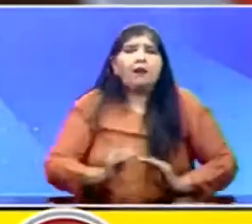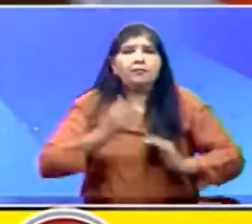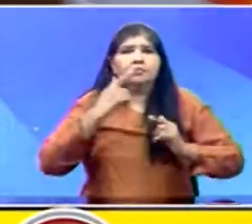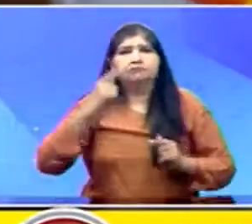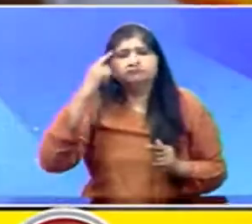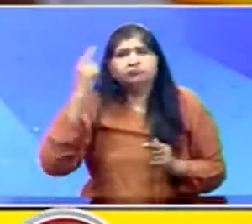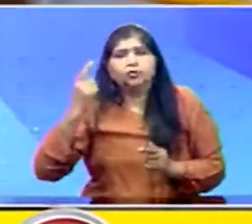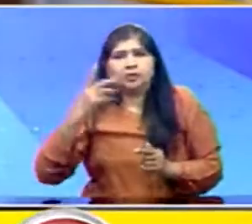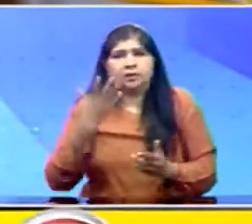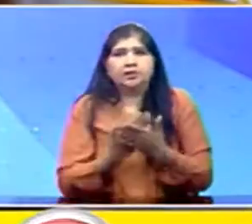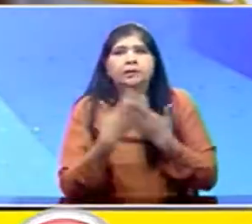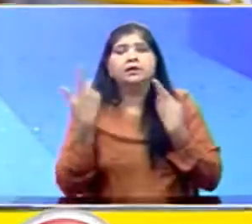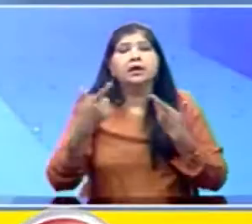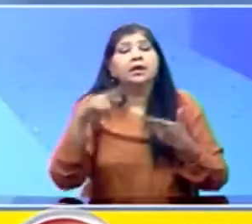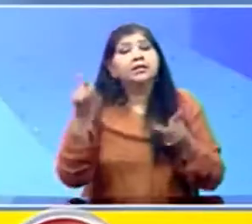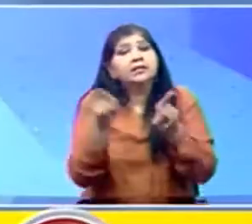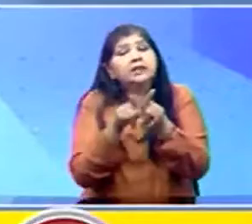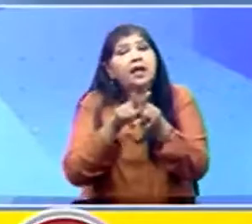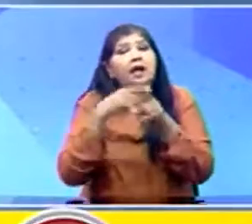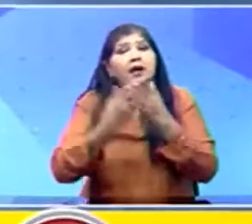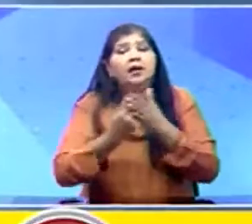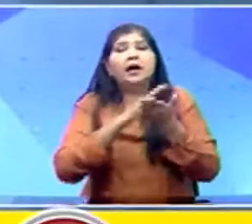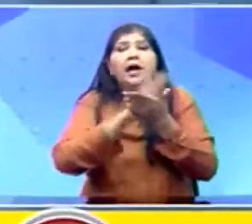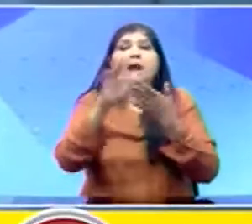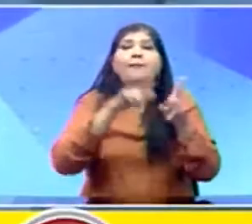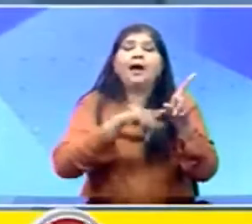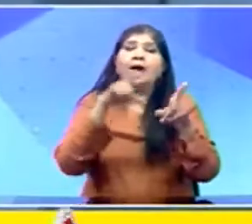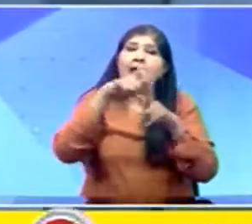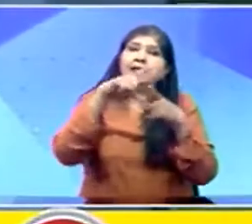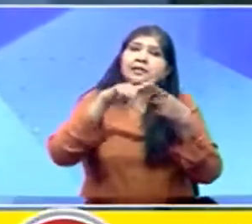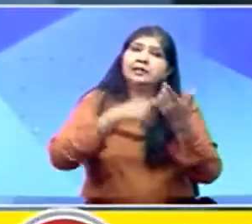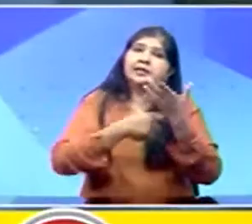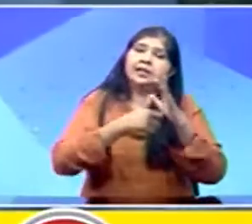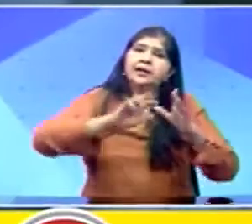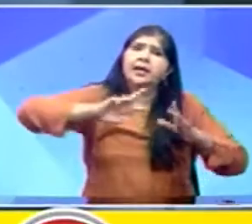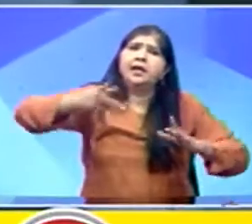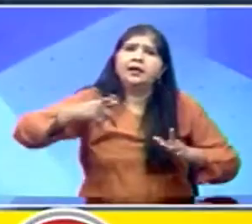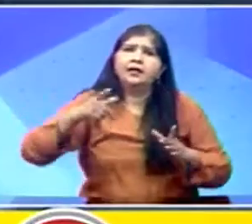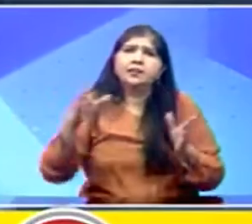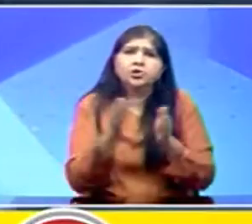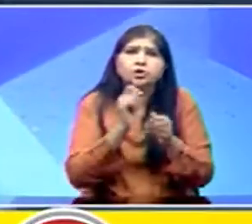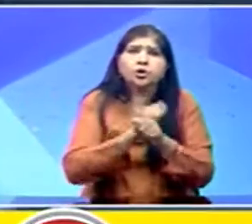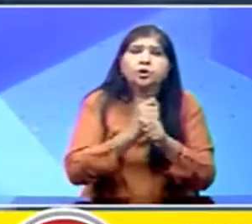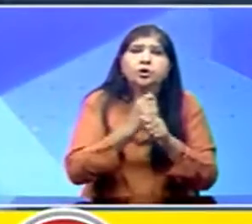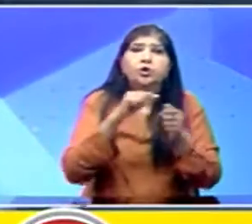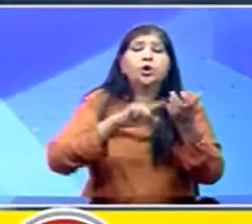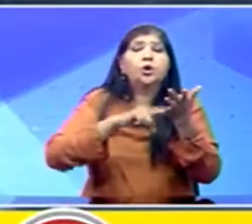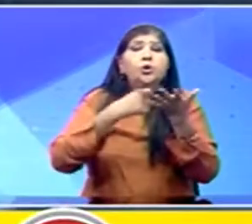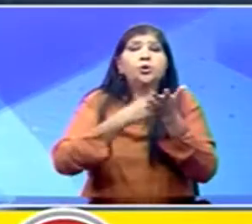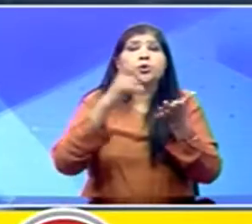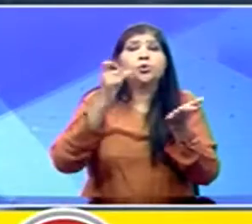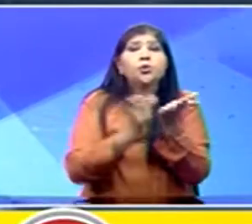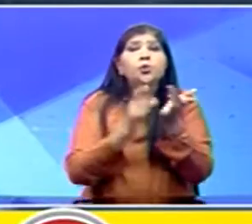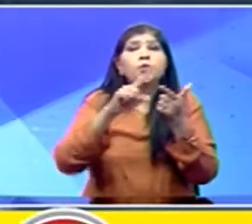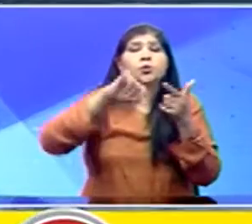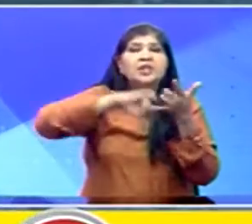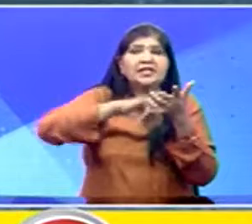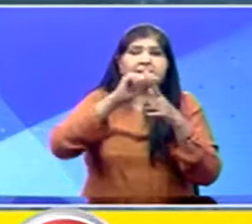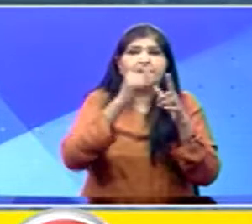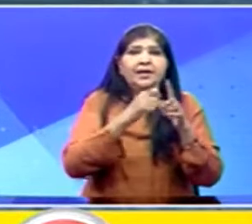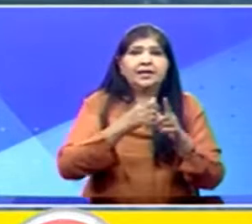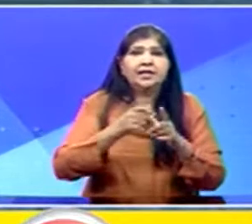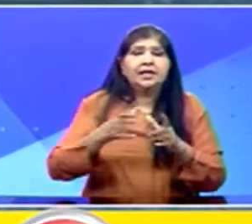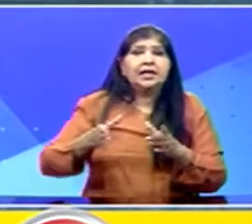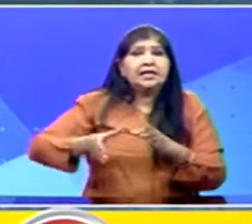ऐसे ही हैदराबाद का एक और स्टार्टप स्ट्रू स्पेस सेट्रेलाइट